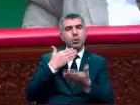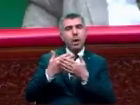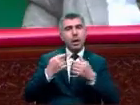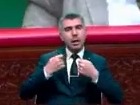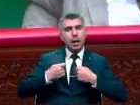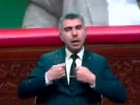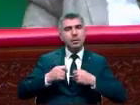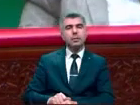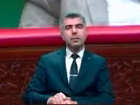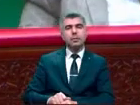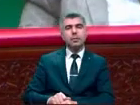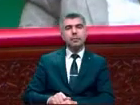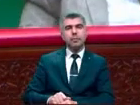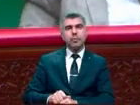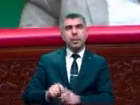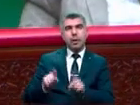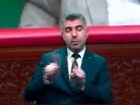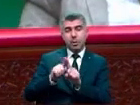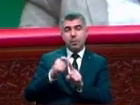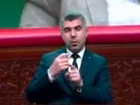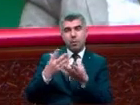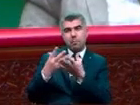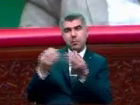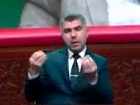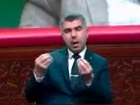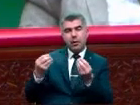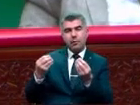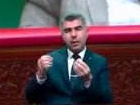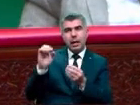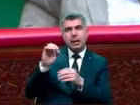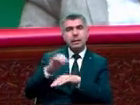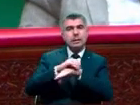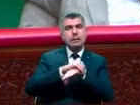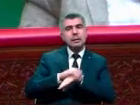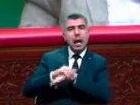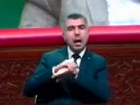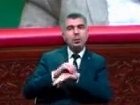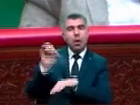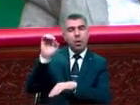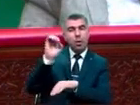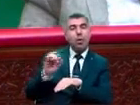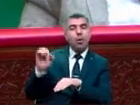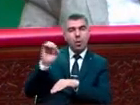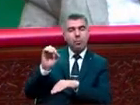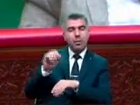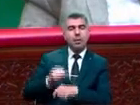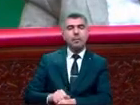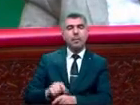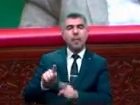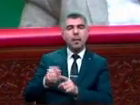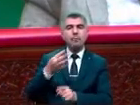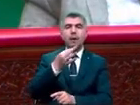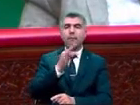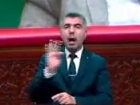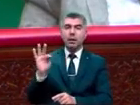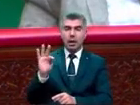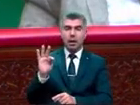شكرا سيد رئيس. سيدي الوزيري، من مع العديد من بلدان الاتحاد الاوروبي اقدمت بعض البلدان خاصه